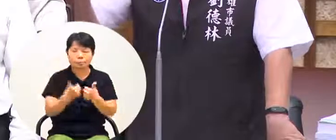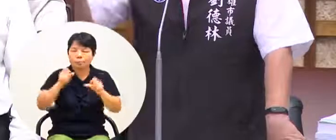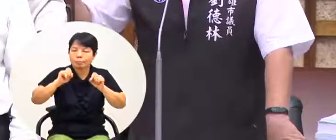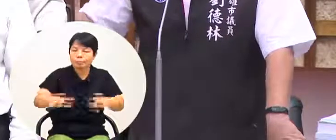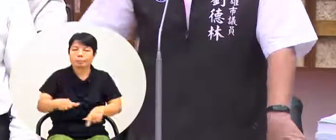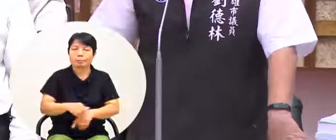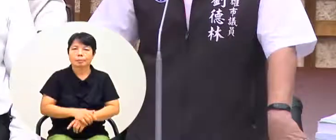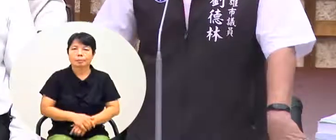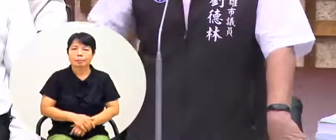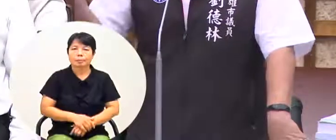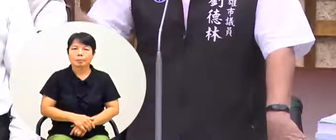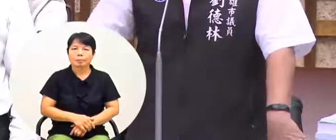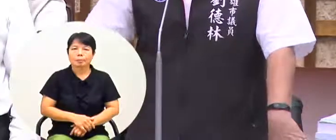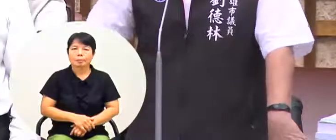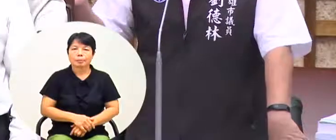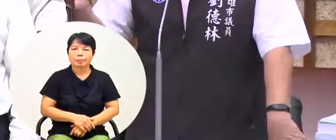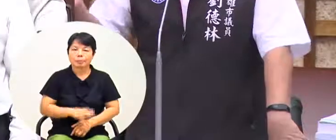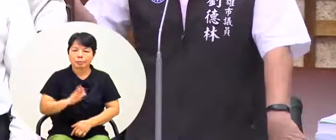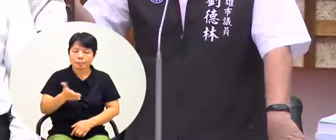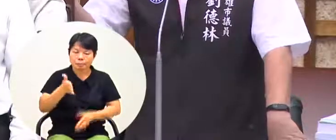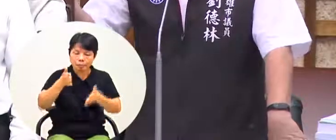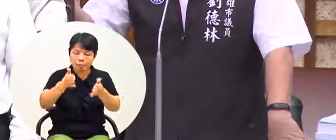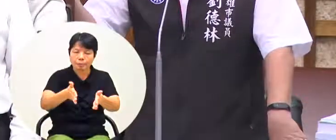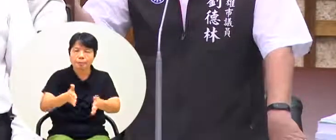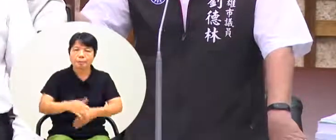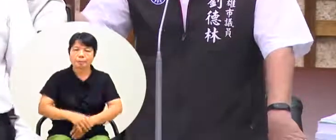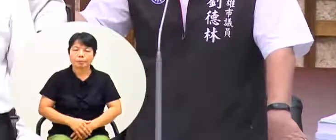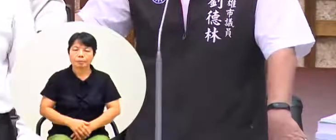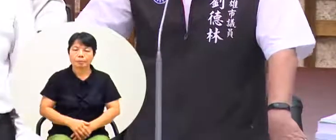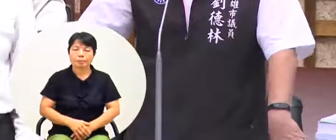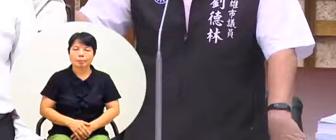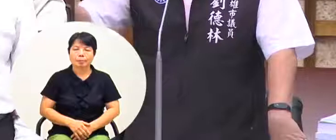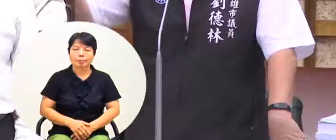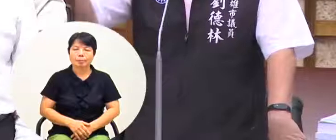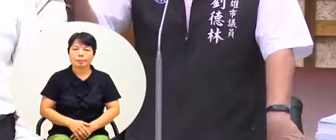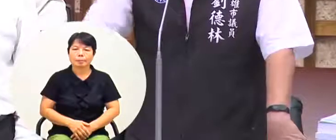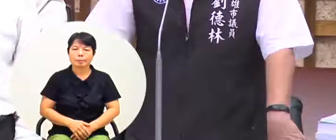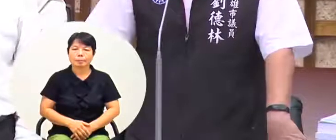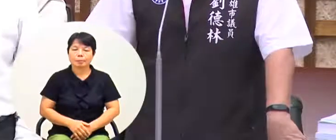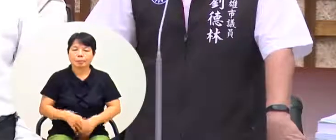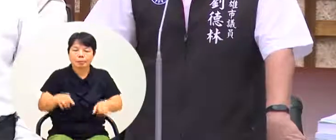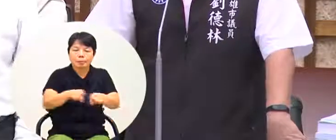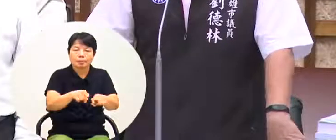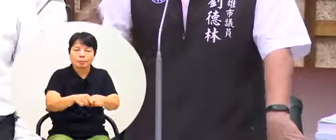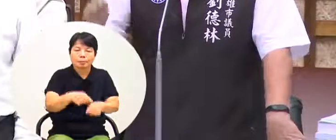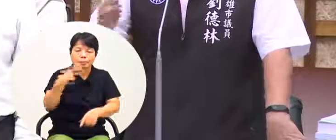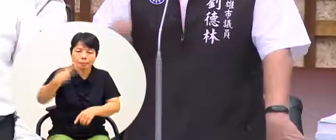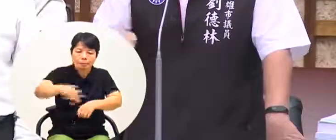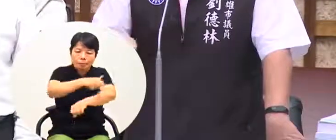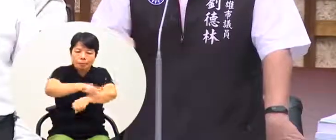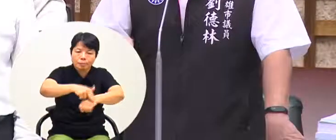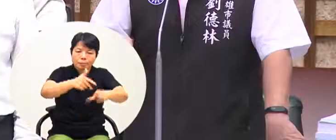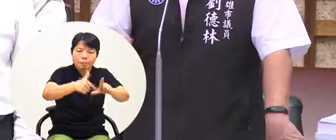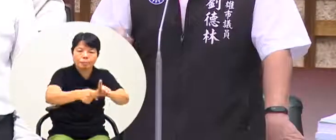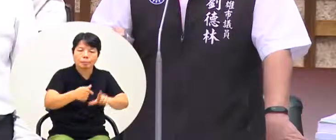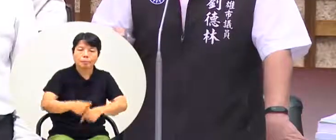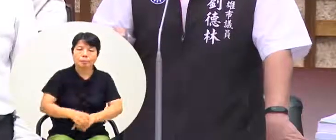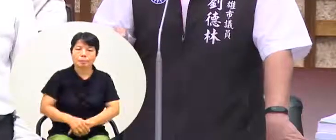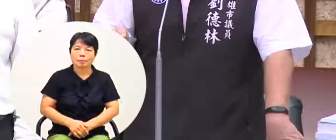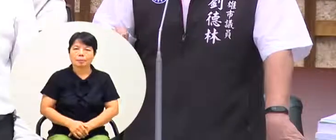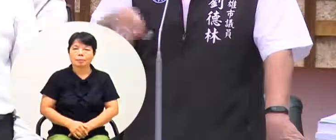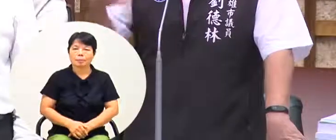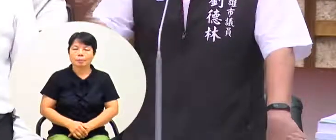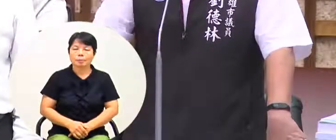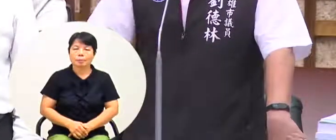这部分来讲，这是属于这个新这个一般来讲从化区啊或者怎么样，这些如果这个部分来讲